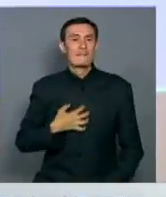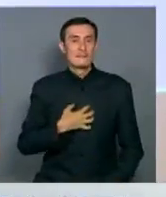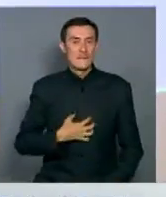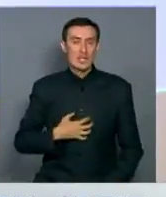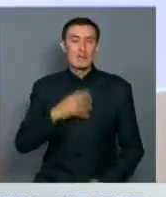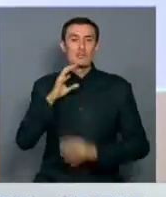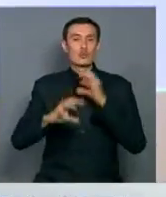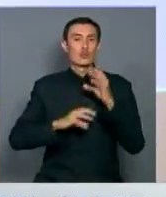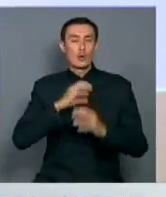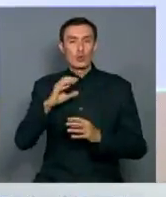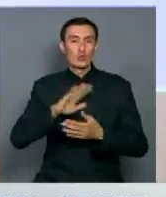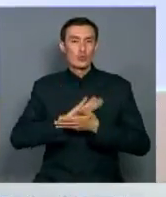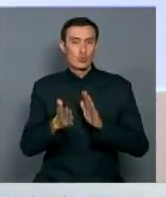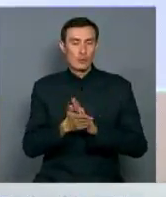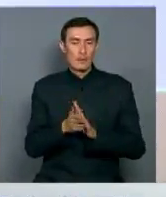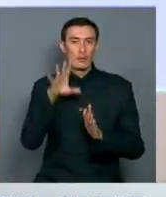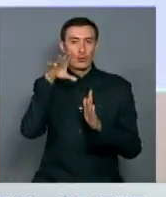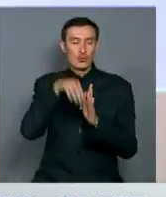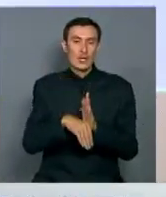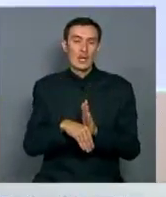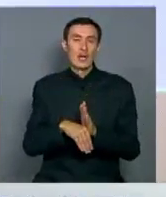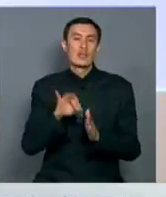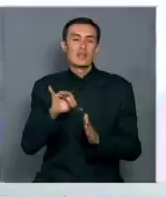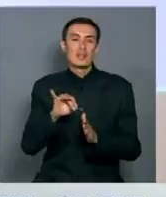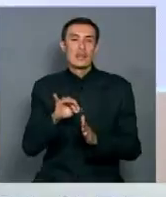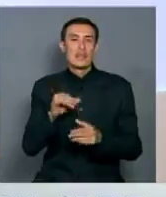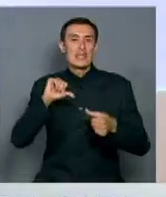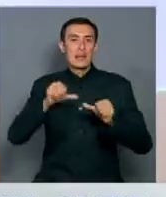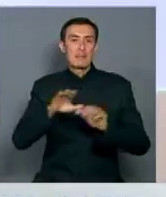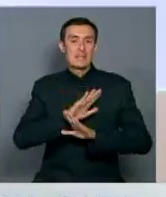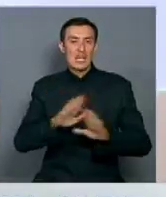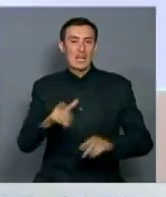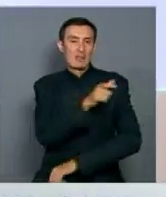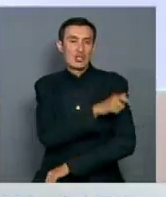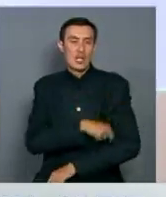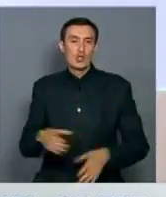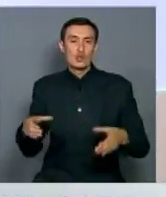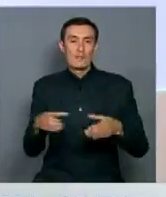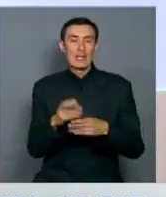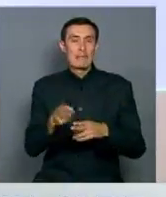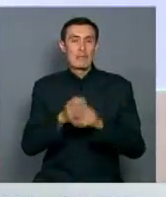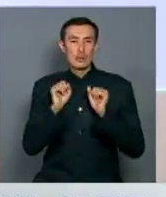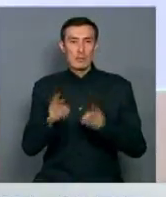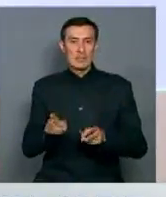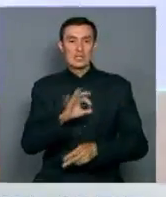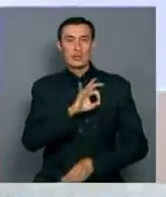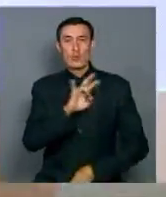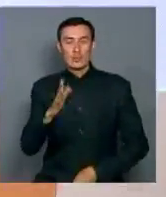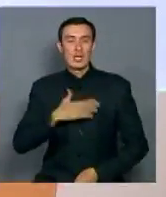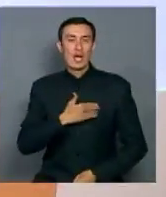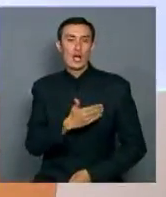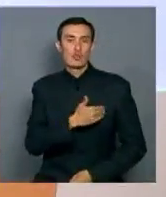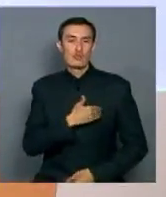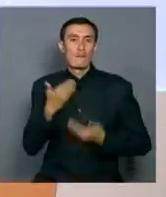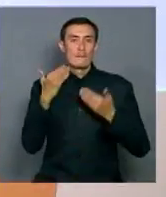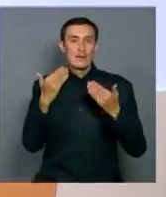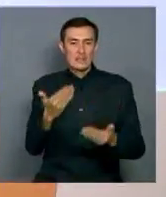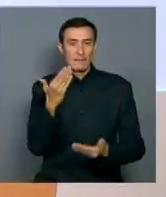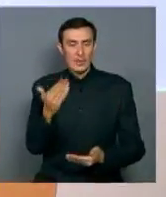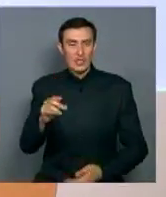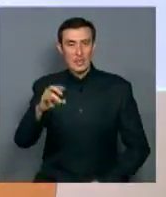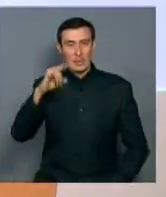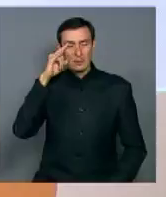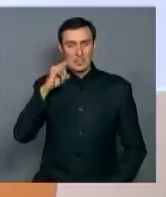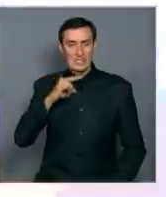роль на международной арене, включая его роль в качестве непостоянного члена Совета Безопасности ООН. Я хочу выразить вашей стране